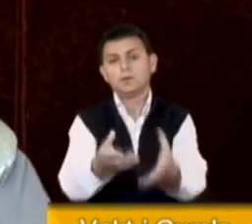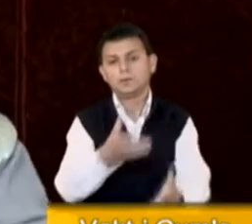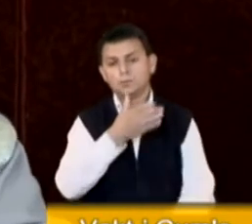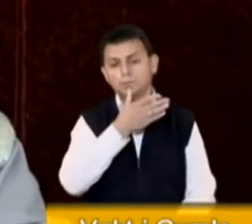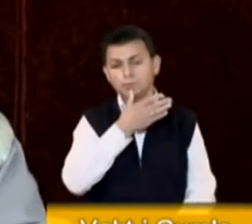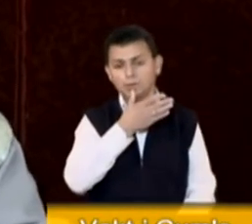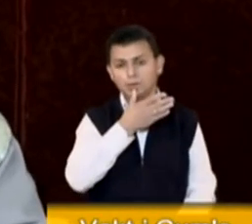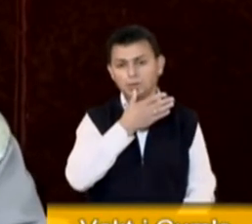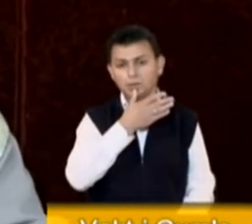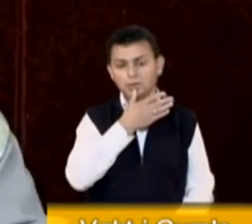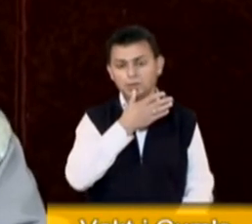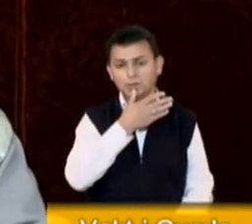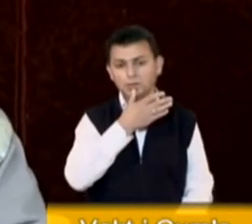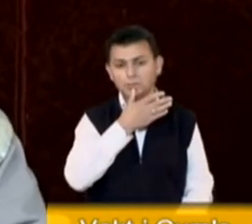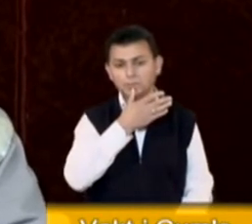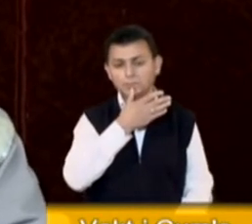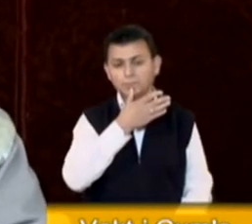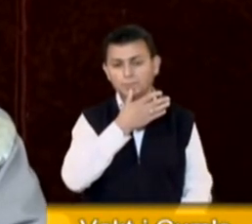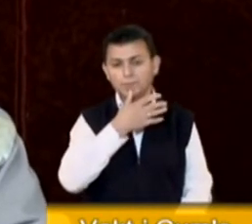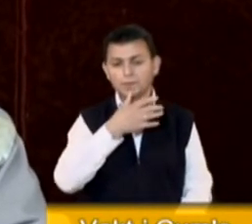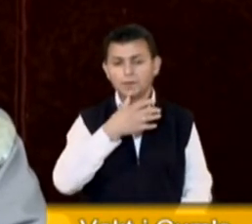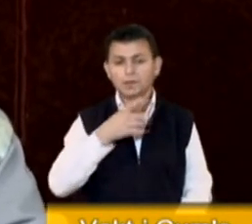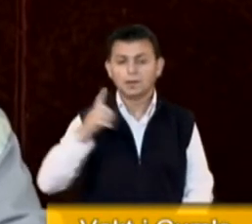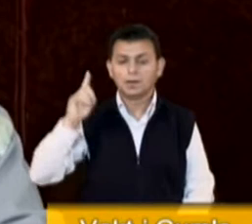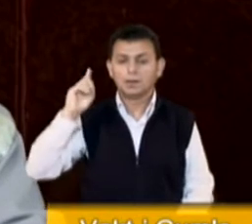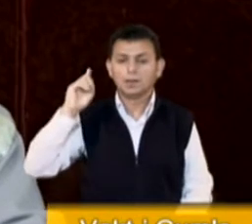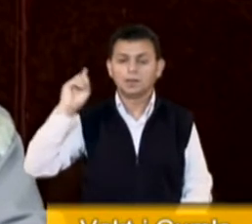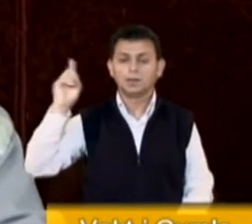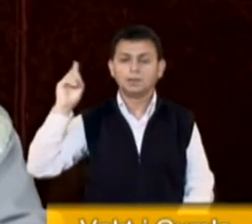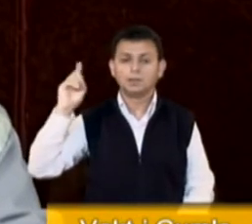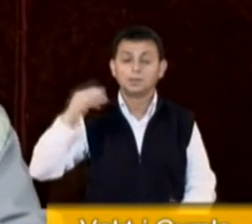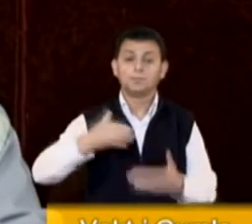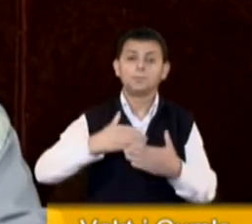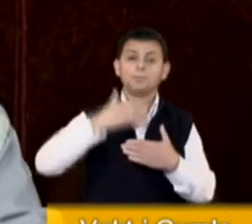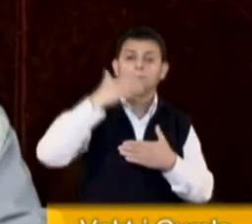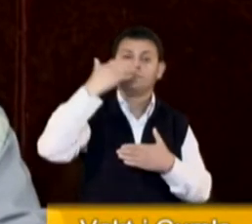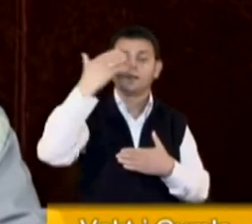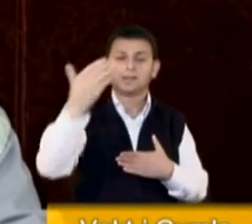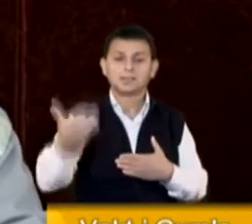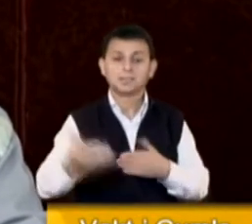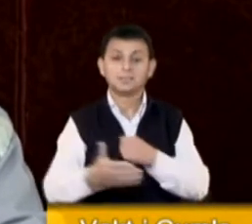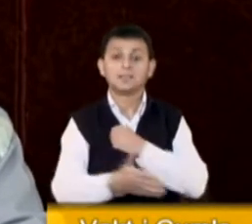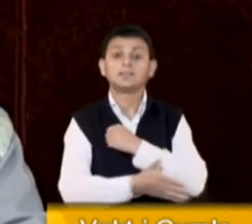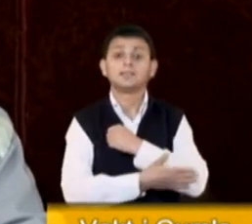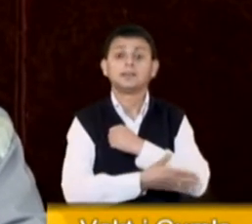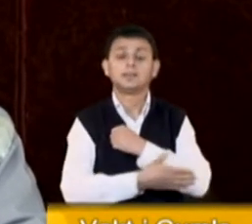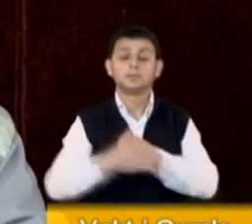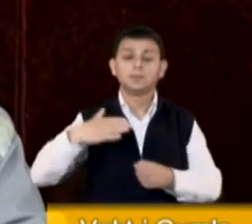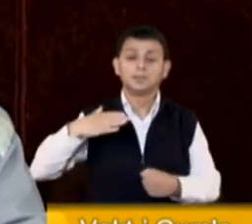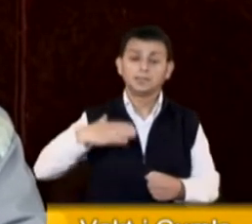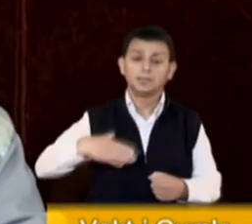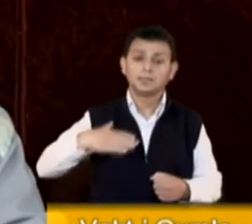Hak cümlemizi ve bütün ümmeti Muhammed'i kendisinden başkasına muhtaç etmesin. Kendisine sığınanlardan